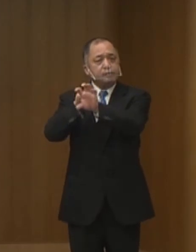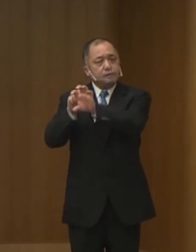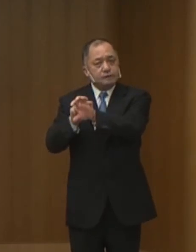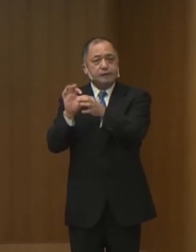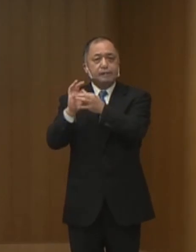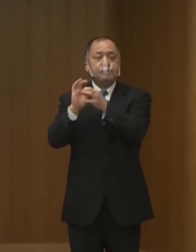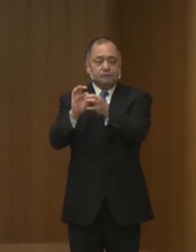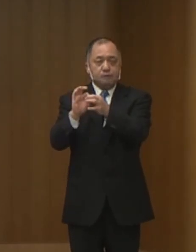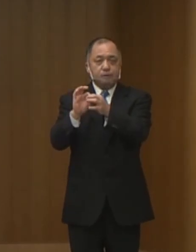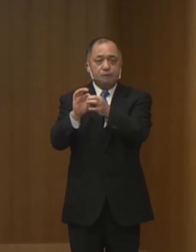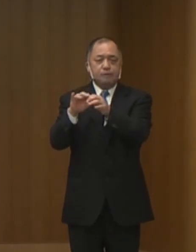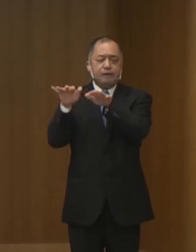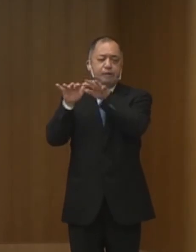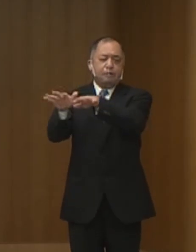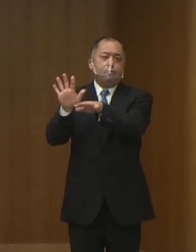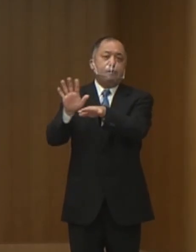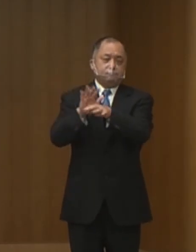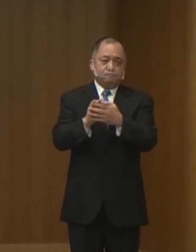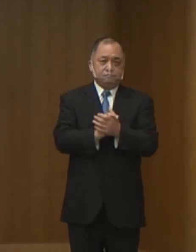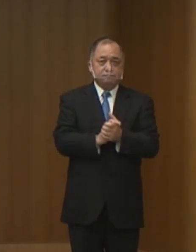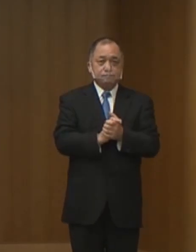響が及ぶわけであります。